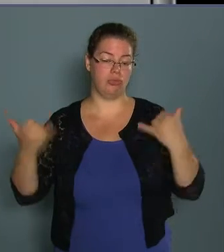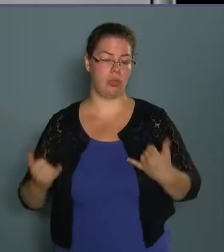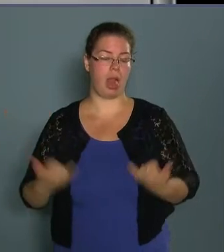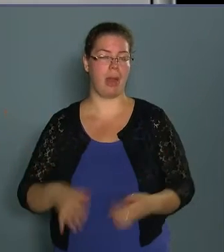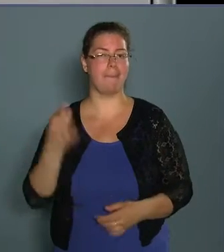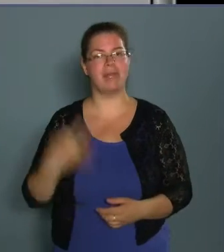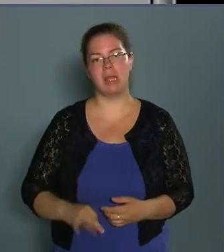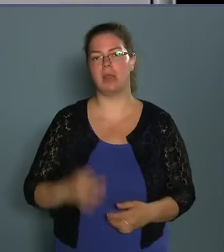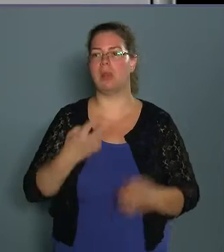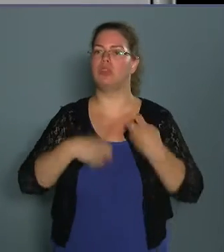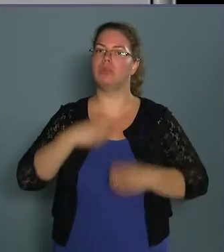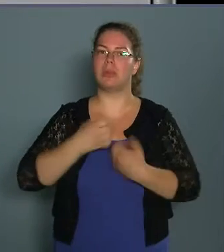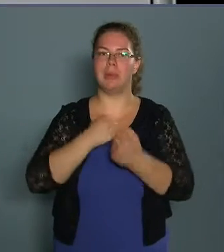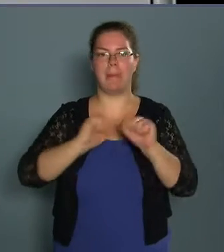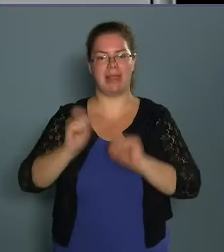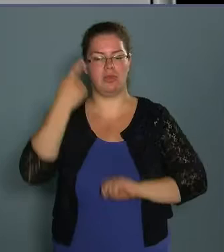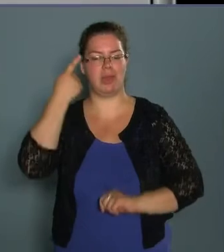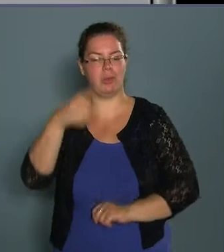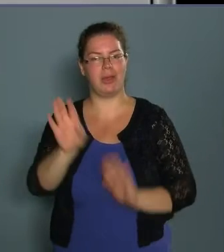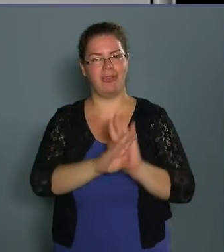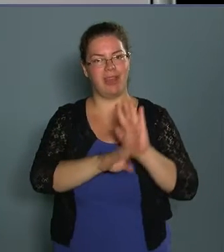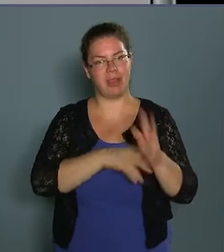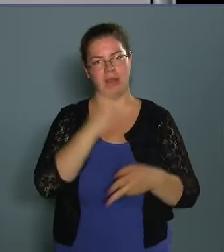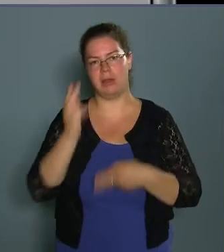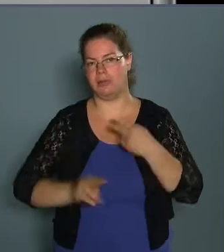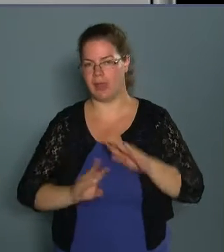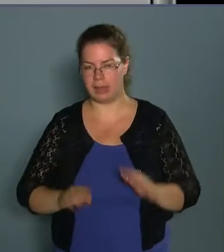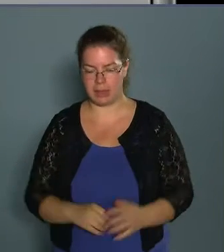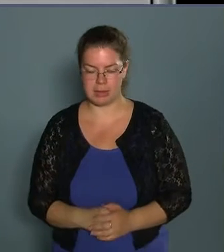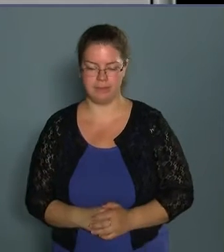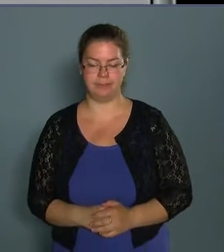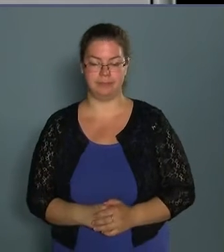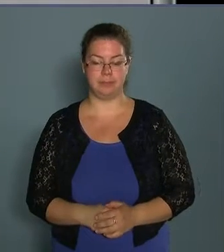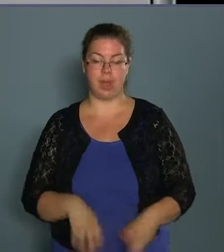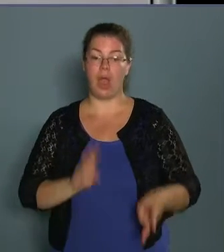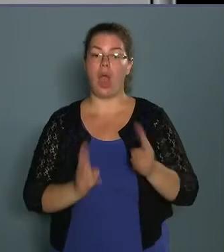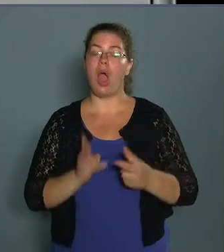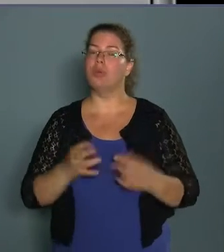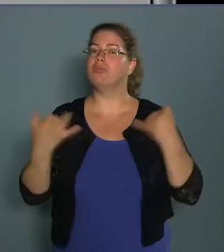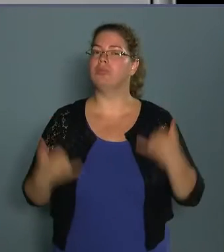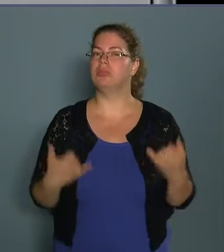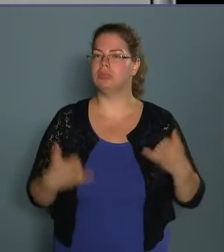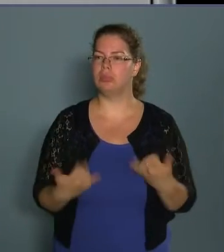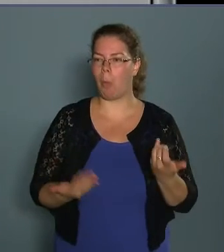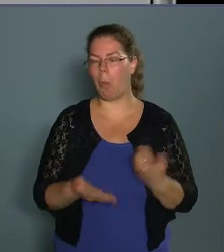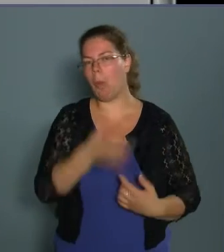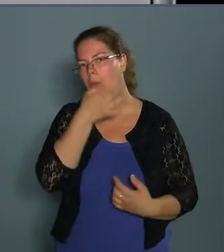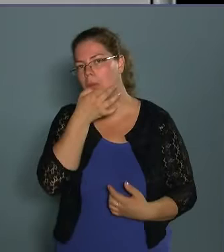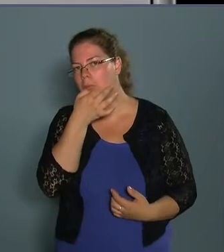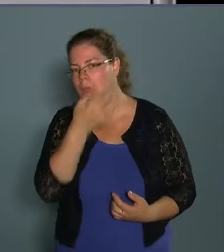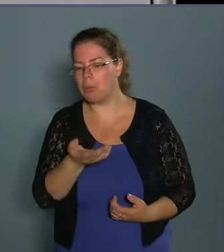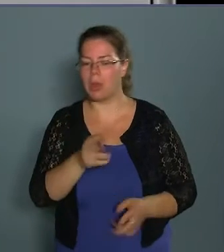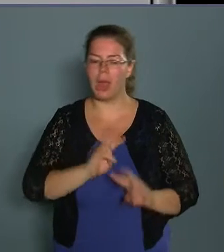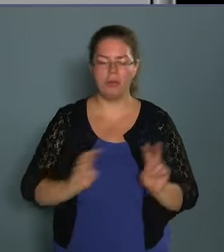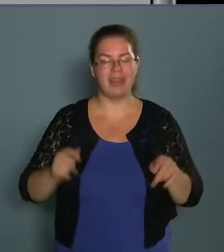jelen pillanatban is problémamentesen tudjuk a feladatainkat végrehajtani. Ahogy most szóba